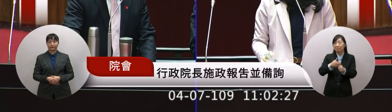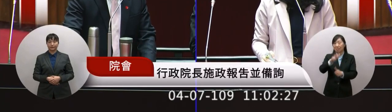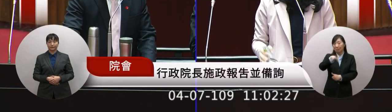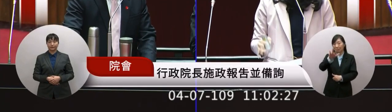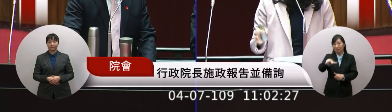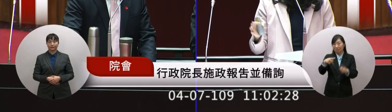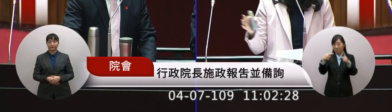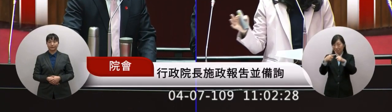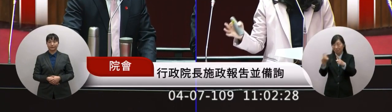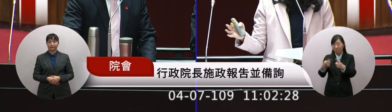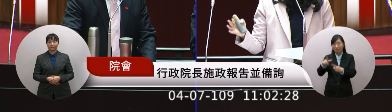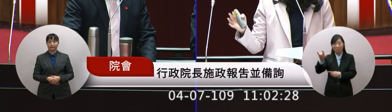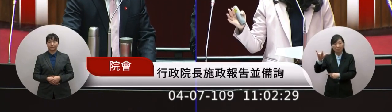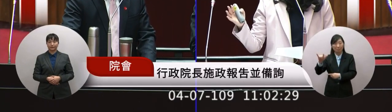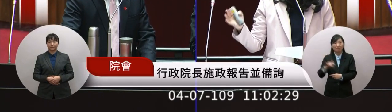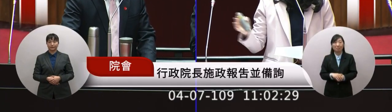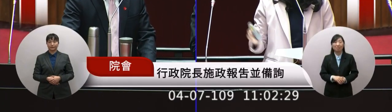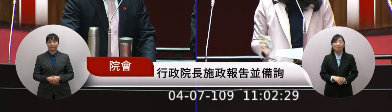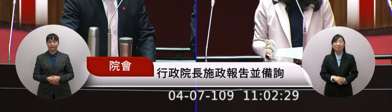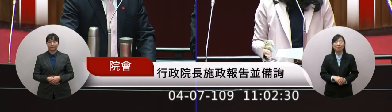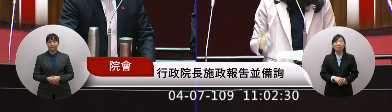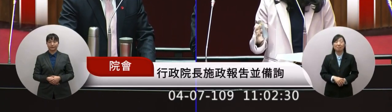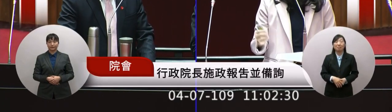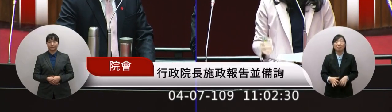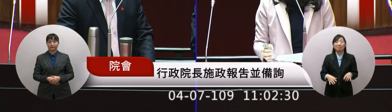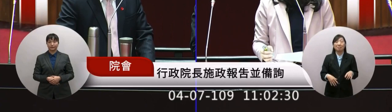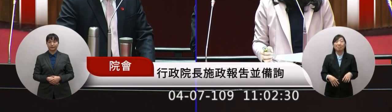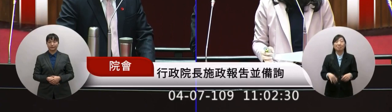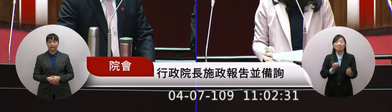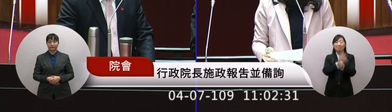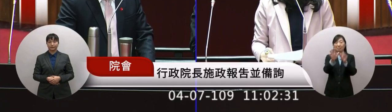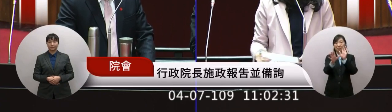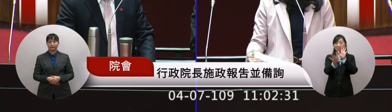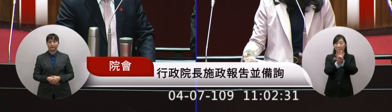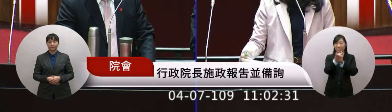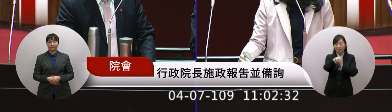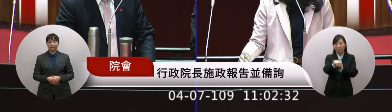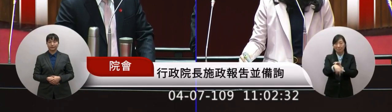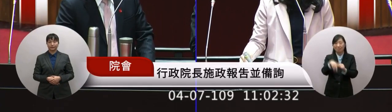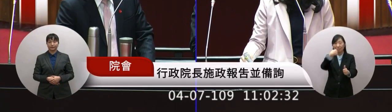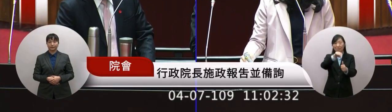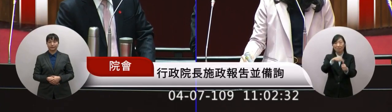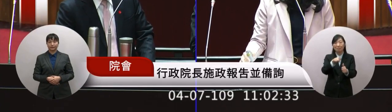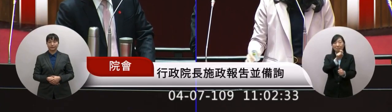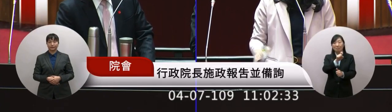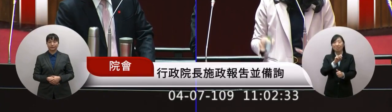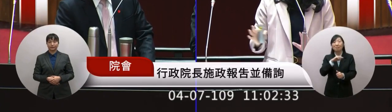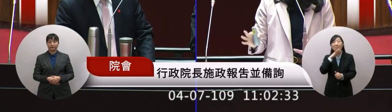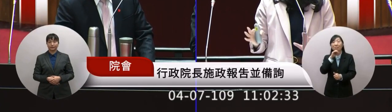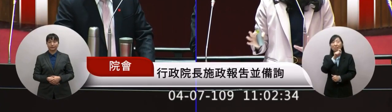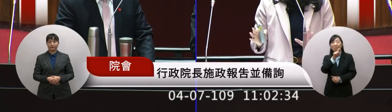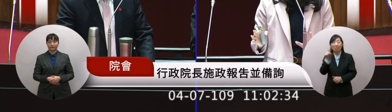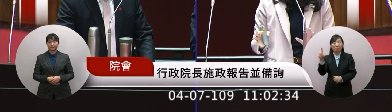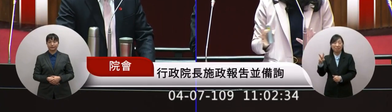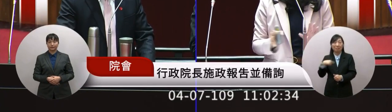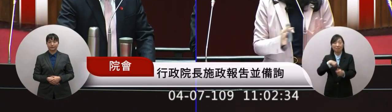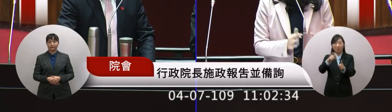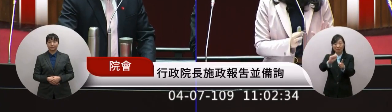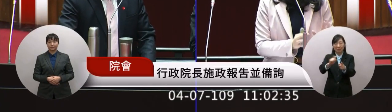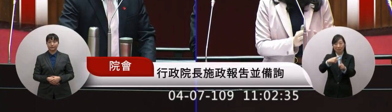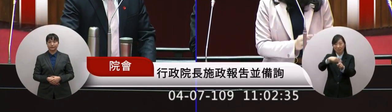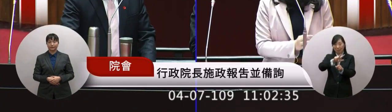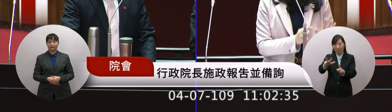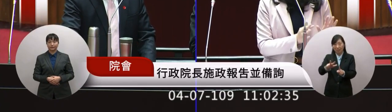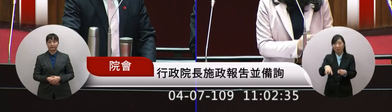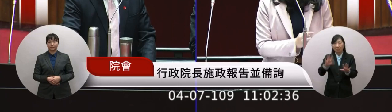讯教师，包含我们看到其实爱尔兰教授4到12岁的孩子就可以写程式，所以这些部分都是我们现在